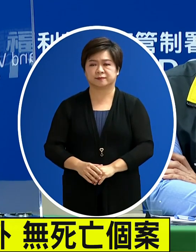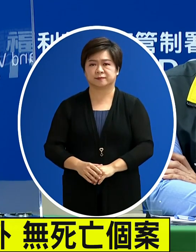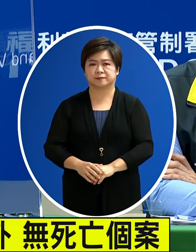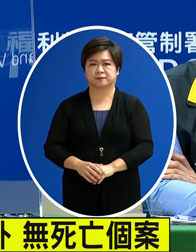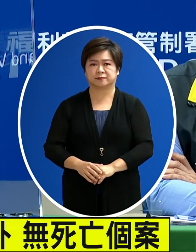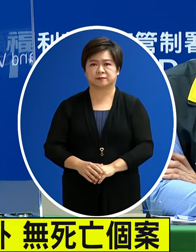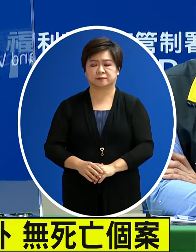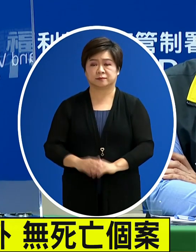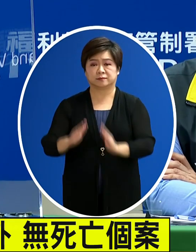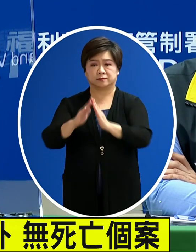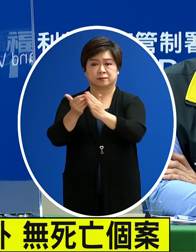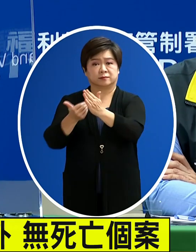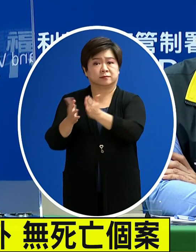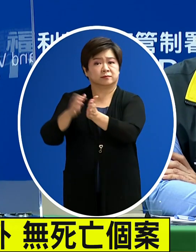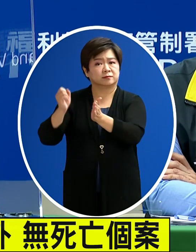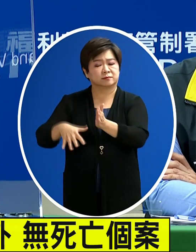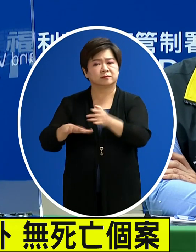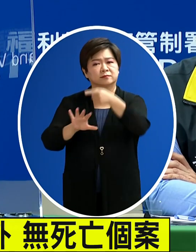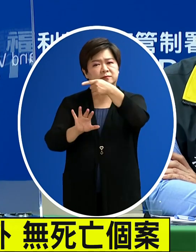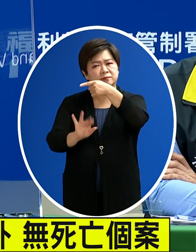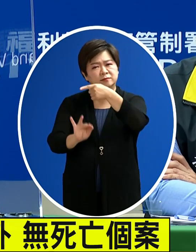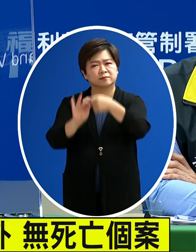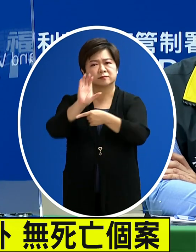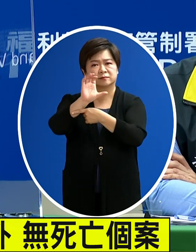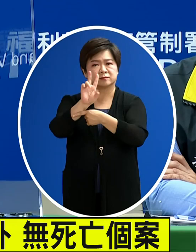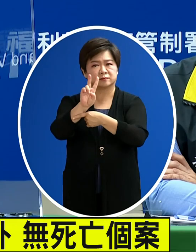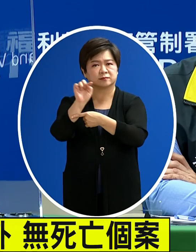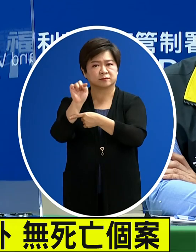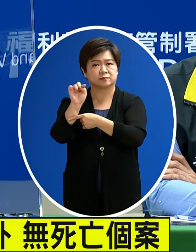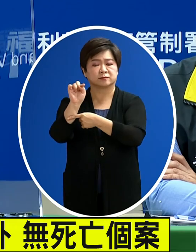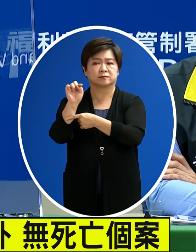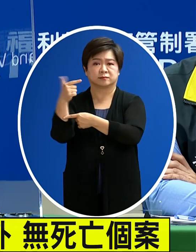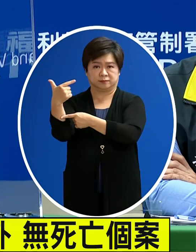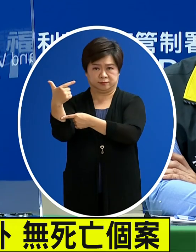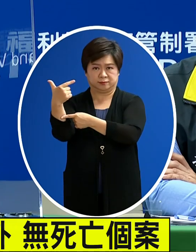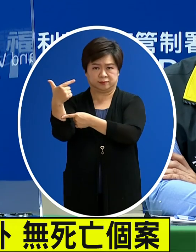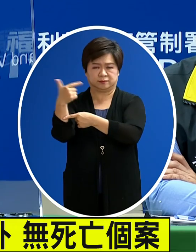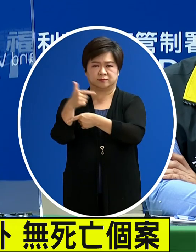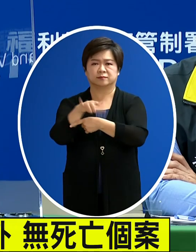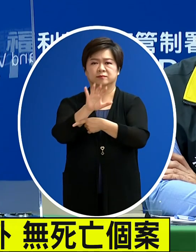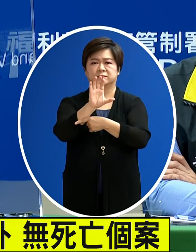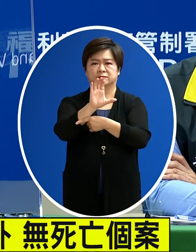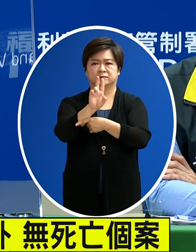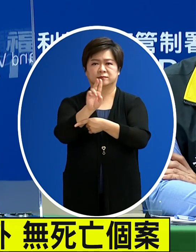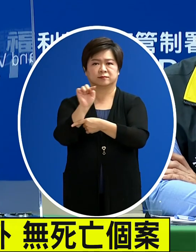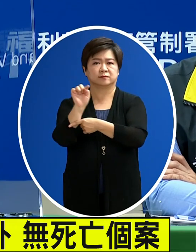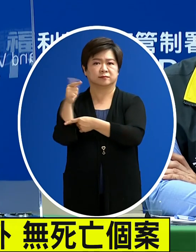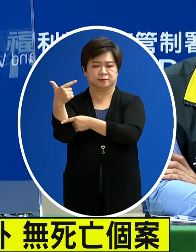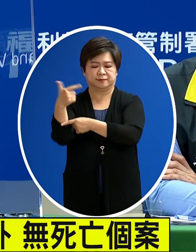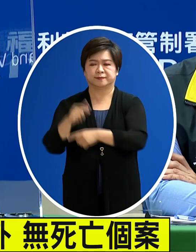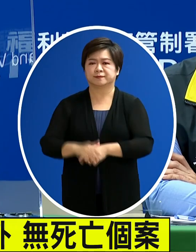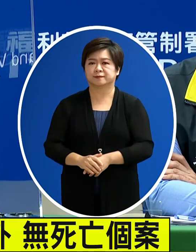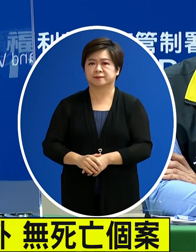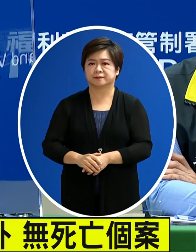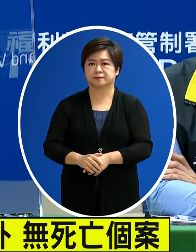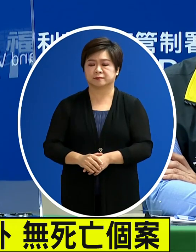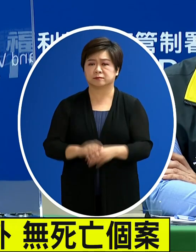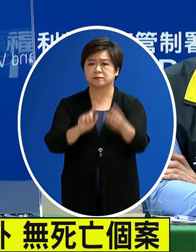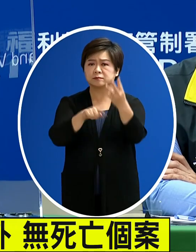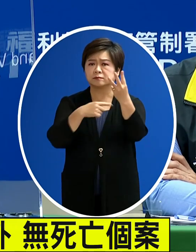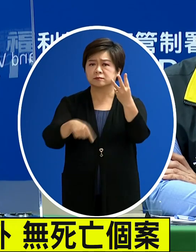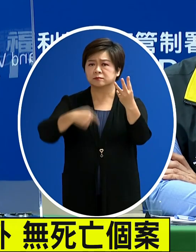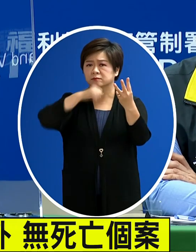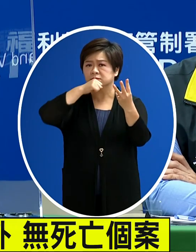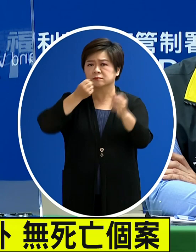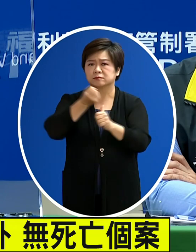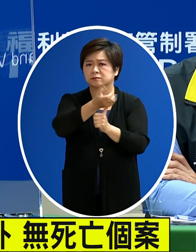那解隔的情形这百分比是 92.6%， 92.6%。那这三例本土病